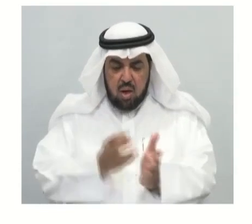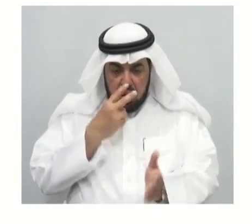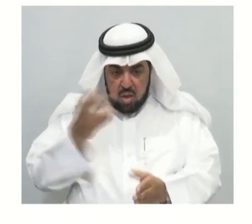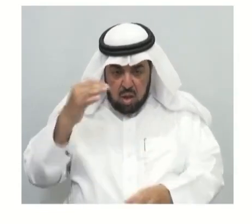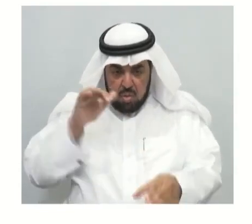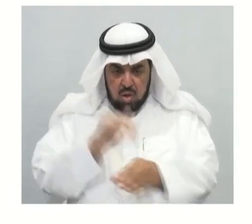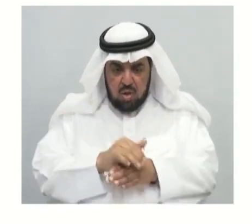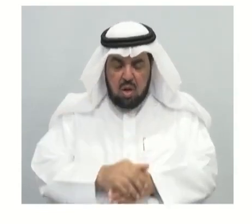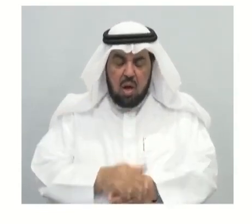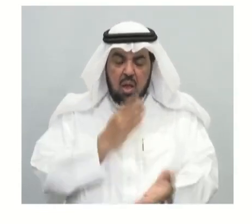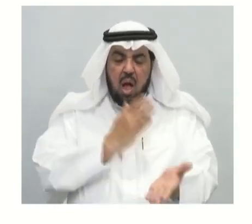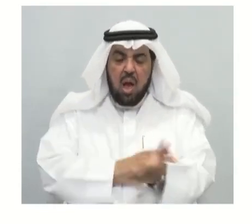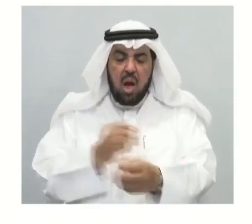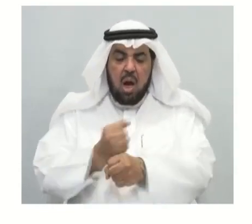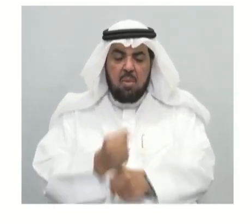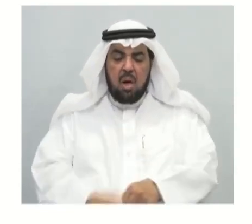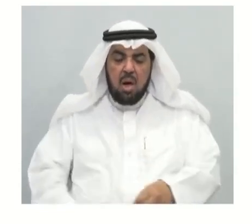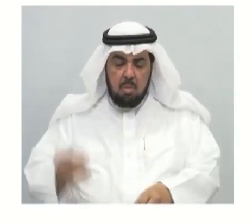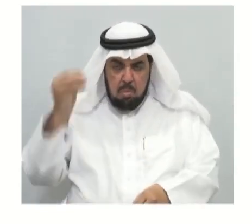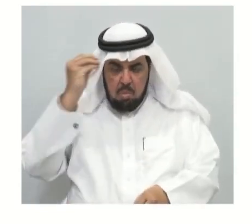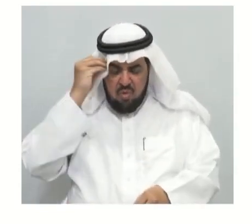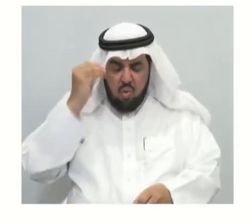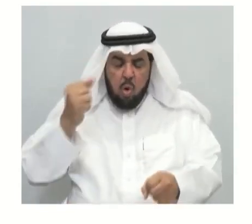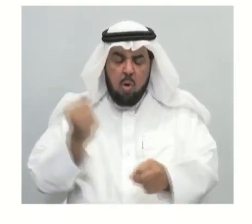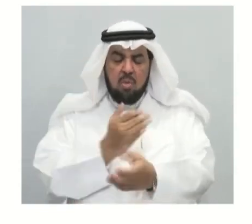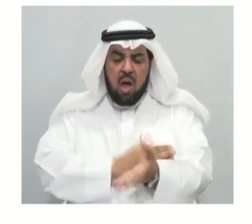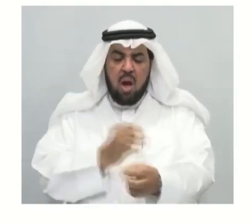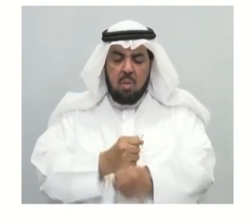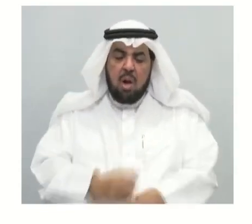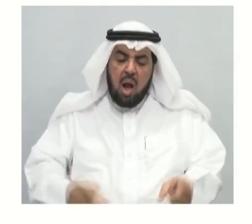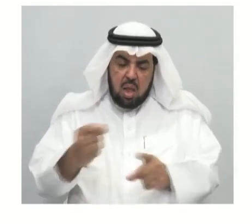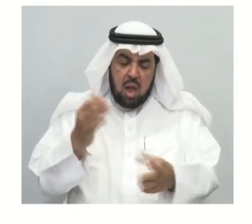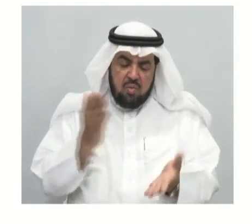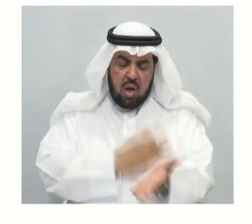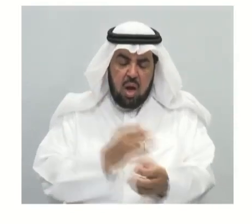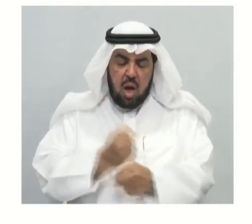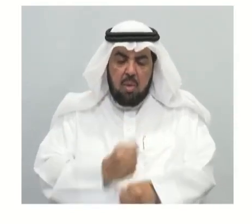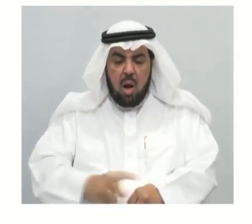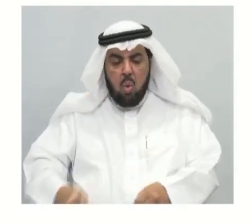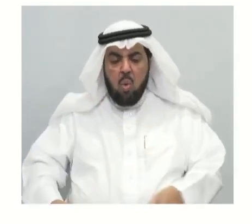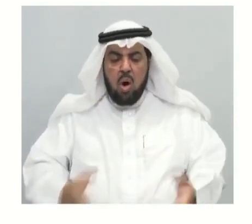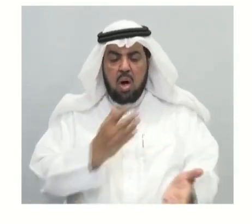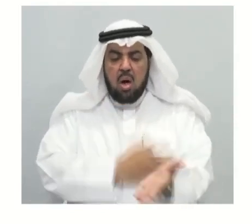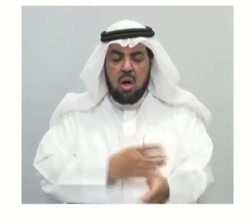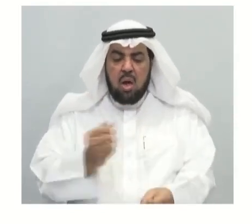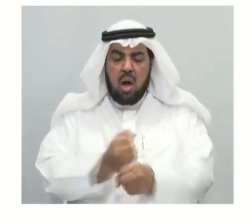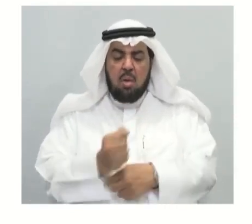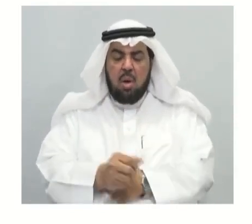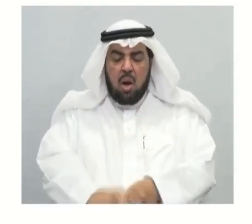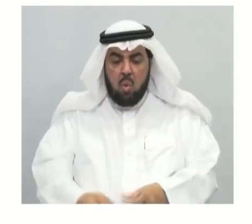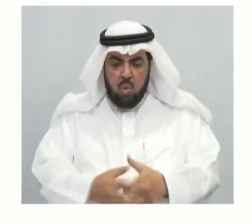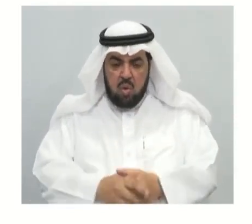السابق تحدثنا عن تقارير الاعمال مفهوم تقارير الاعمال اهداف تقارير الاعمال انواع تقارير